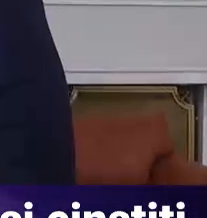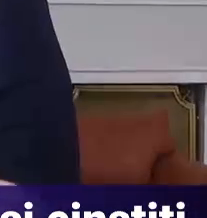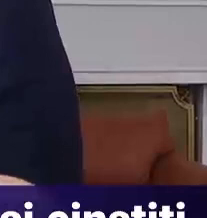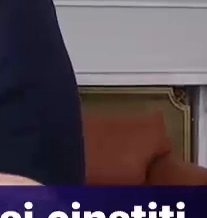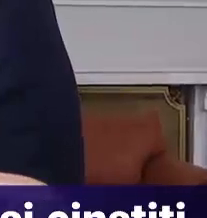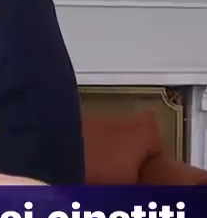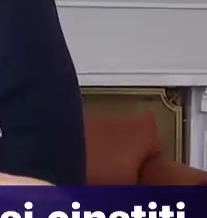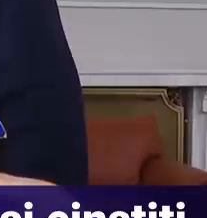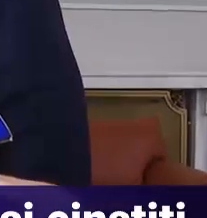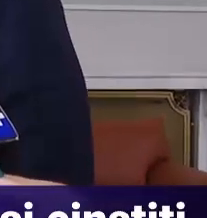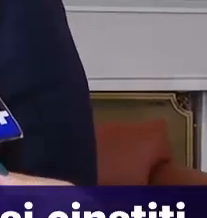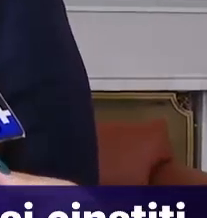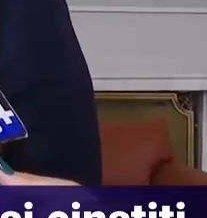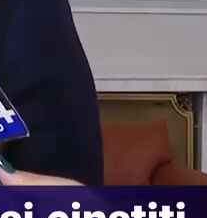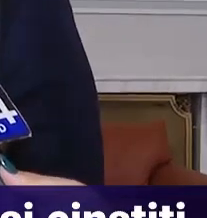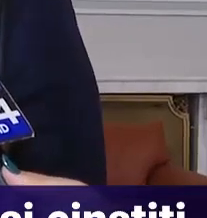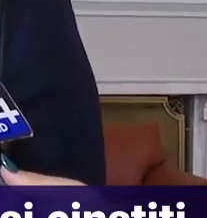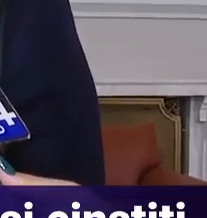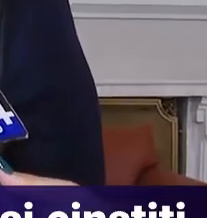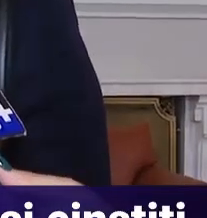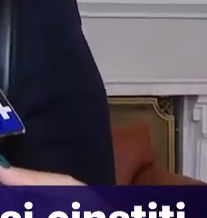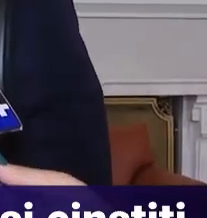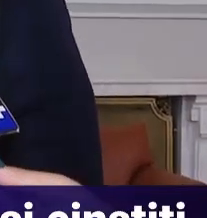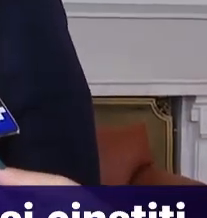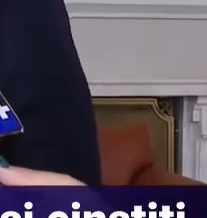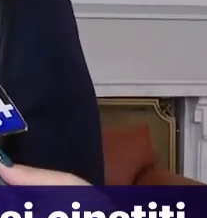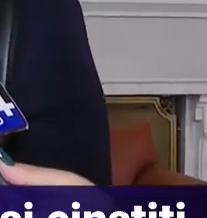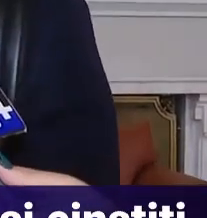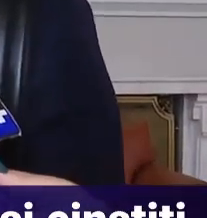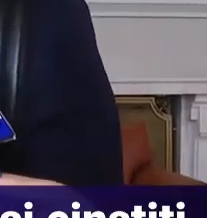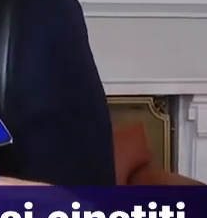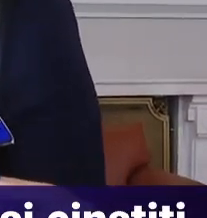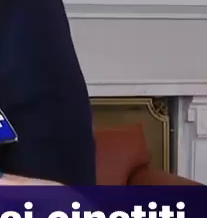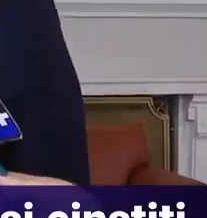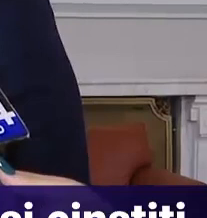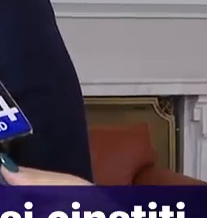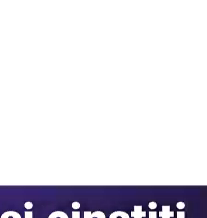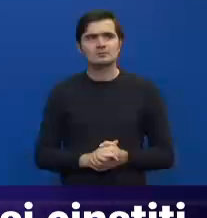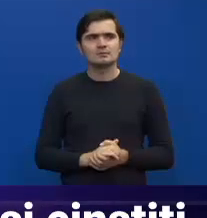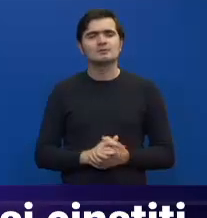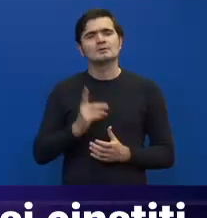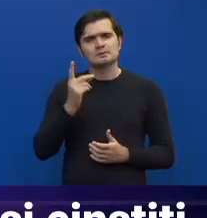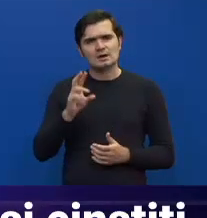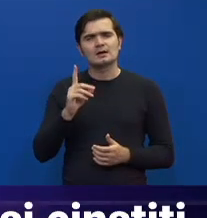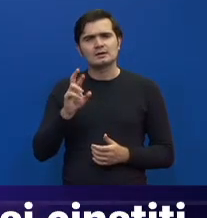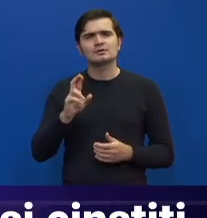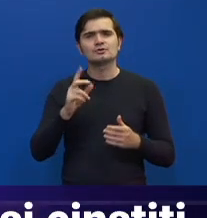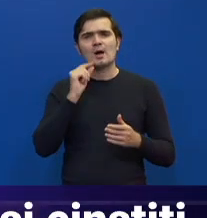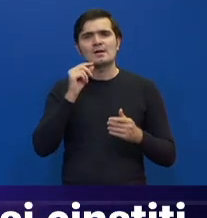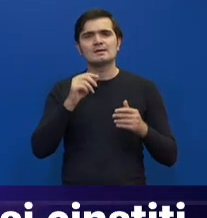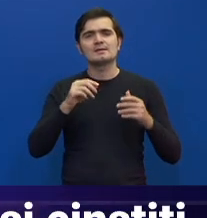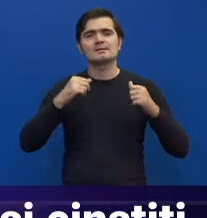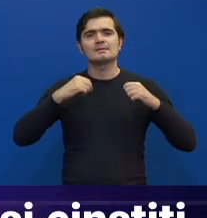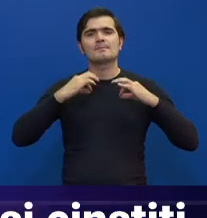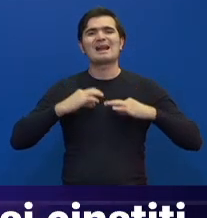bine. Venitul meu trebuie să fie și el actualizat ca a oricărui român care este afectat de inflație. Dacă mă uit la